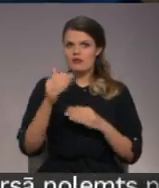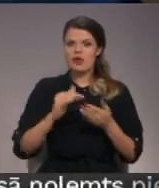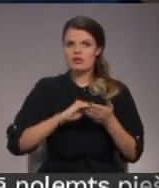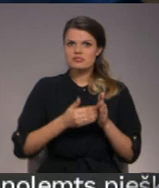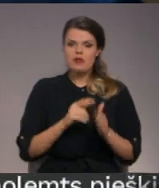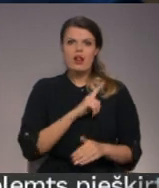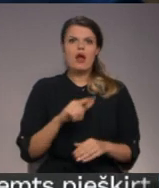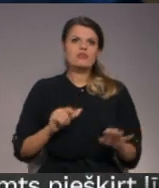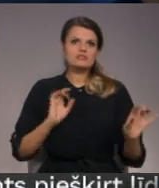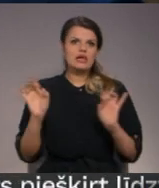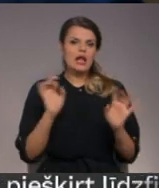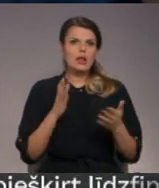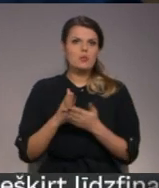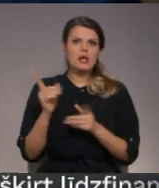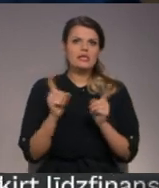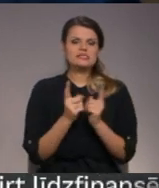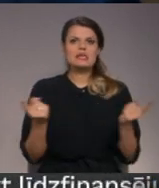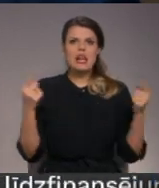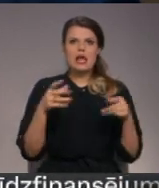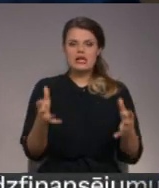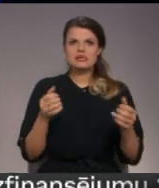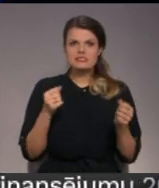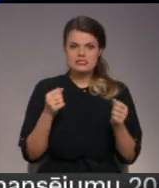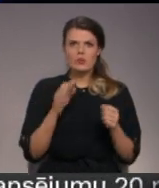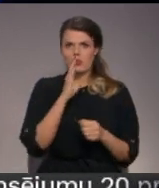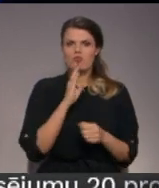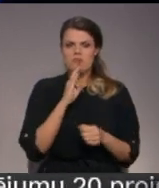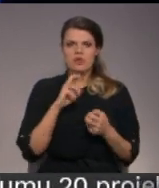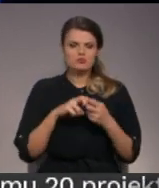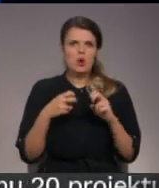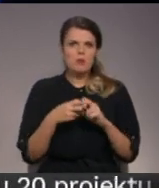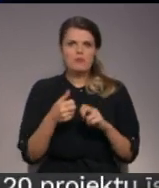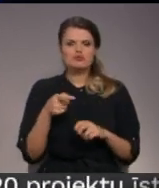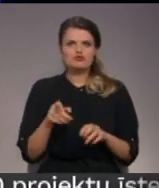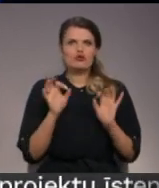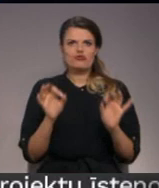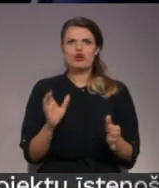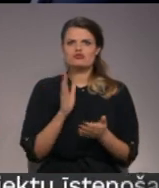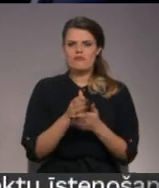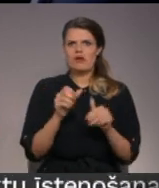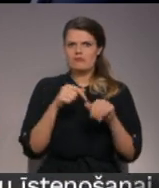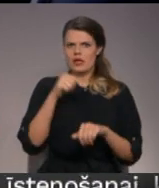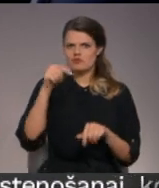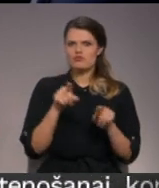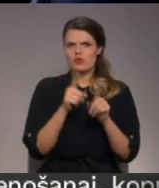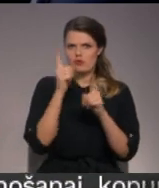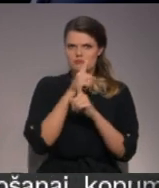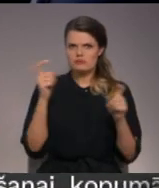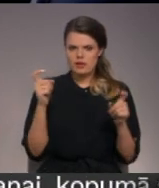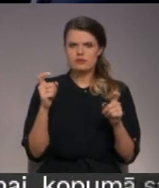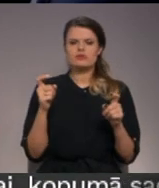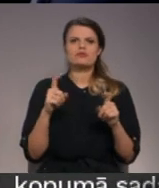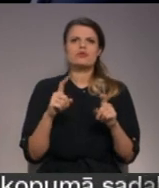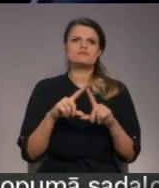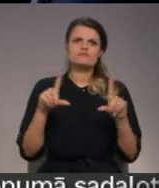situāciju, Latvijas reklāmas nozare īsā laikā ir saņēmusi nopietnu triecienu. To tiešā veidā izjūt arī mediji, jo kopš pagājušās